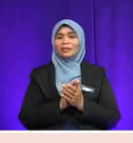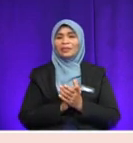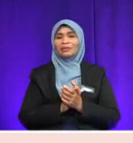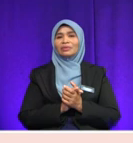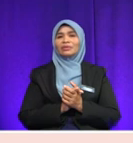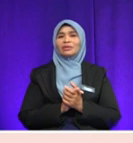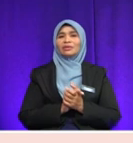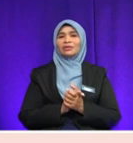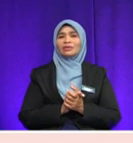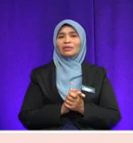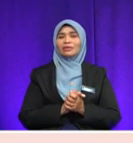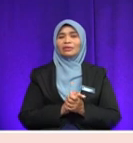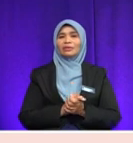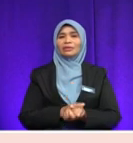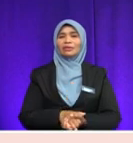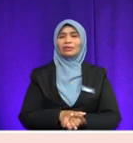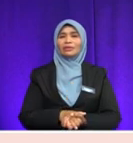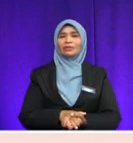angka sekali